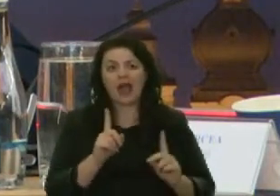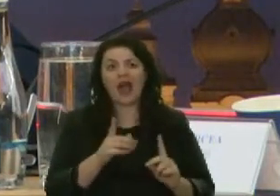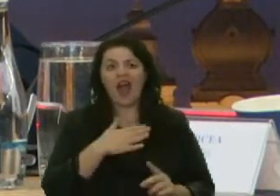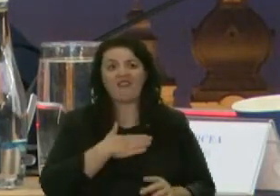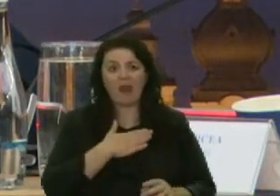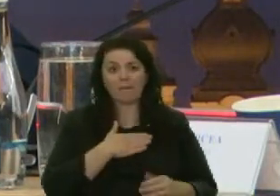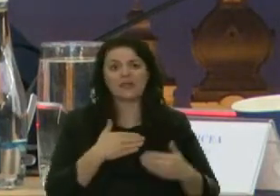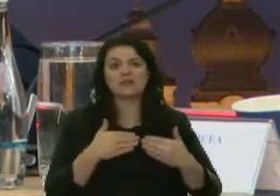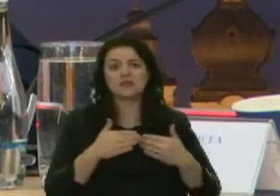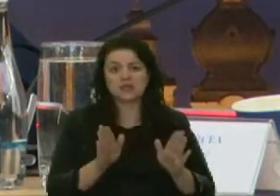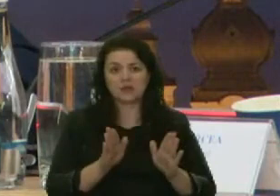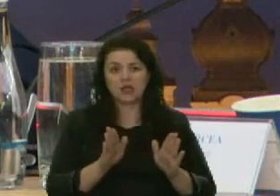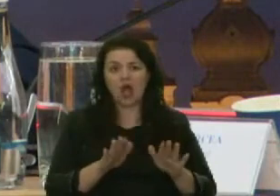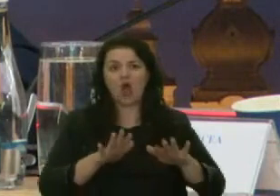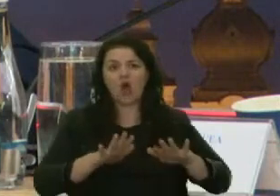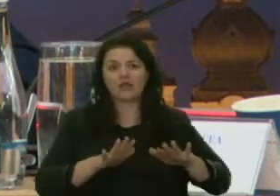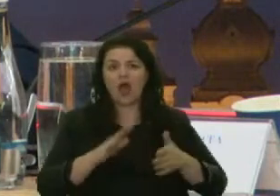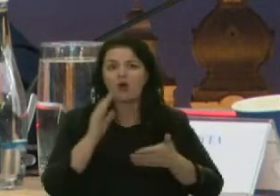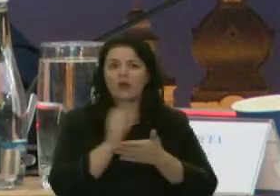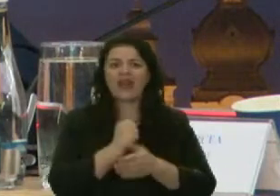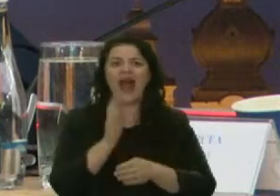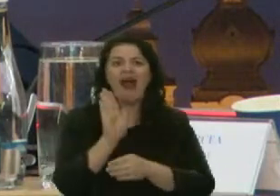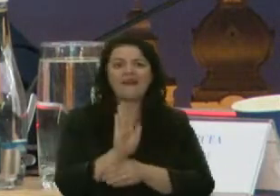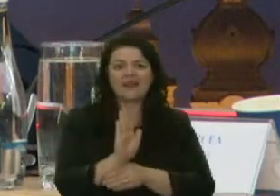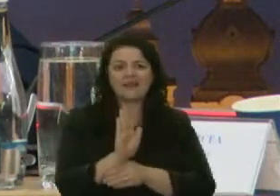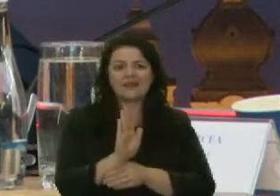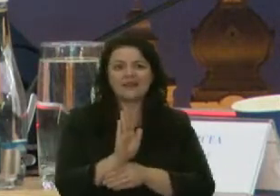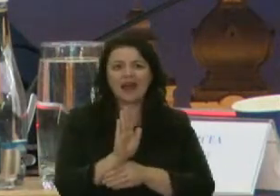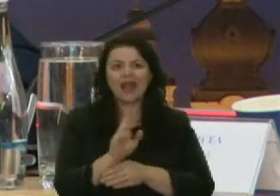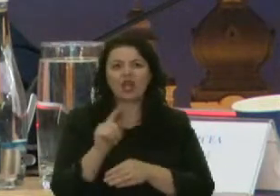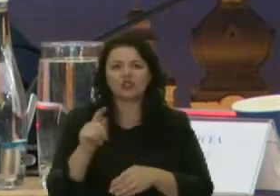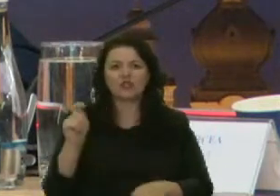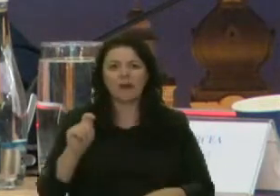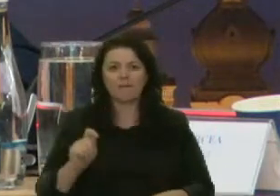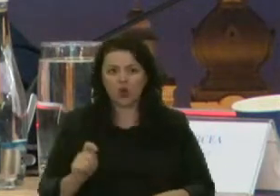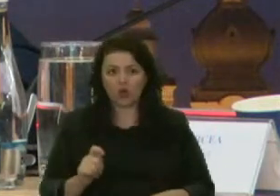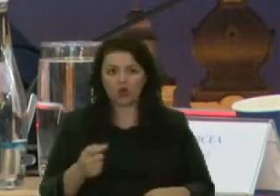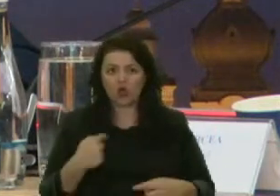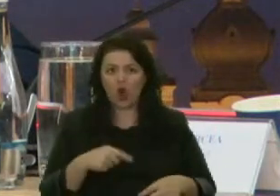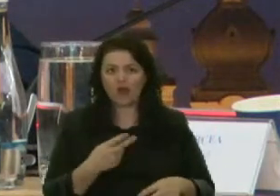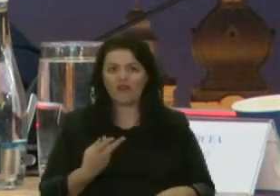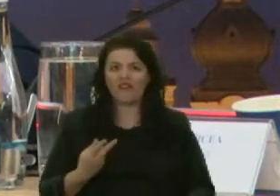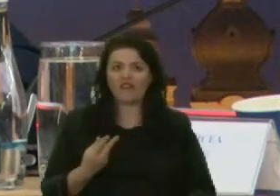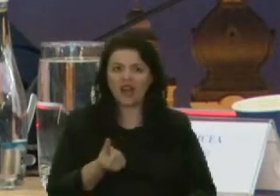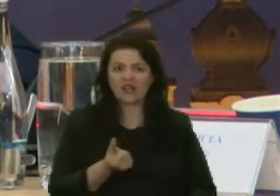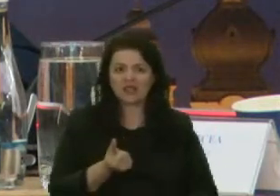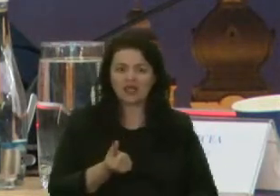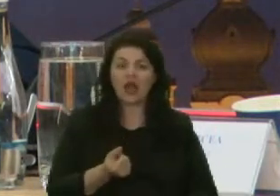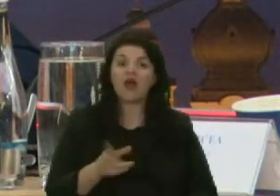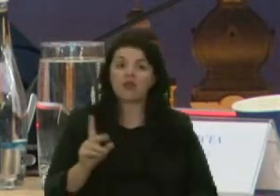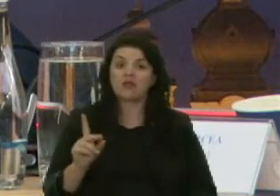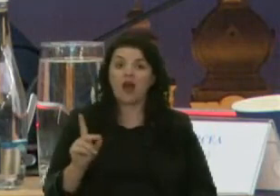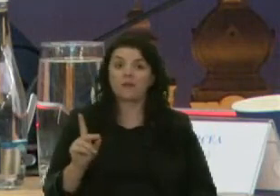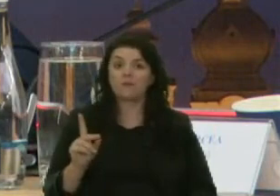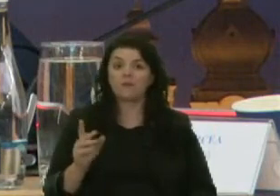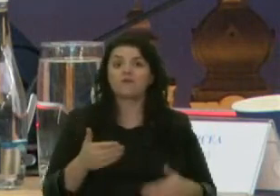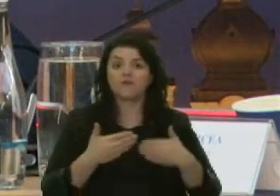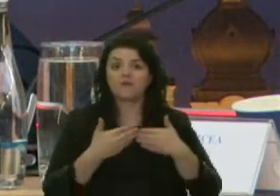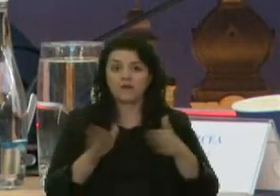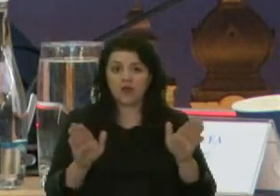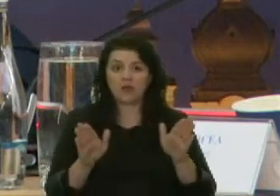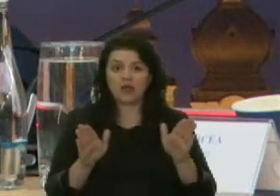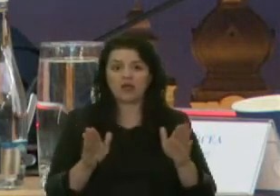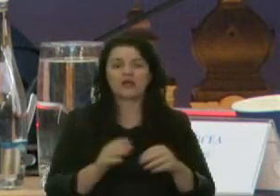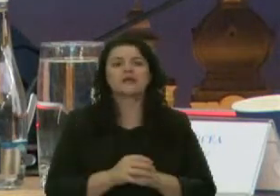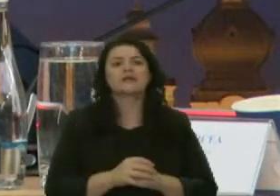disponib itatea ca în condiții în care obține acreditarea și dezvoltarea pe un asemenea proiect noi să i asigurăm Finanțarea corespunzătoare am spus Da dă i drumul ocupă te